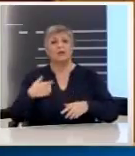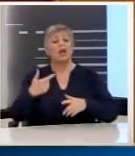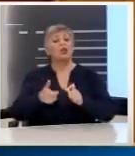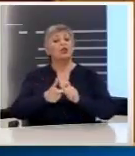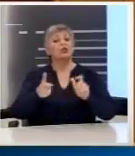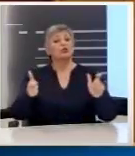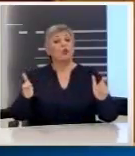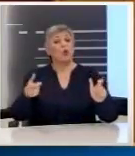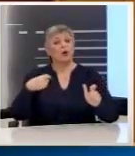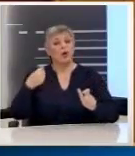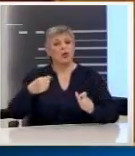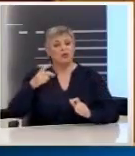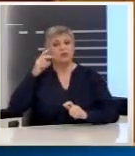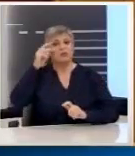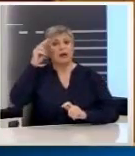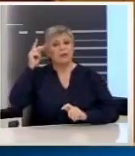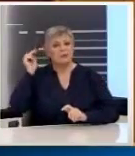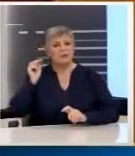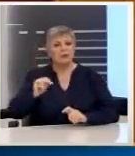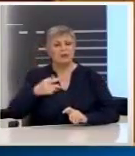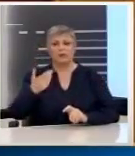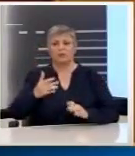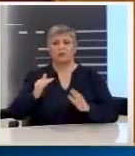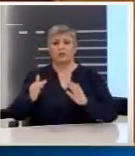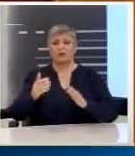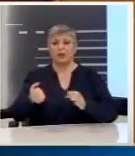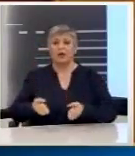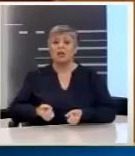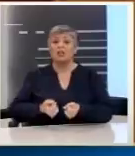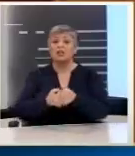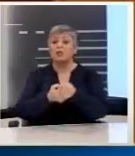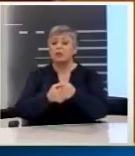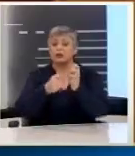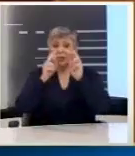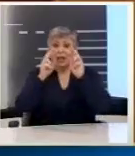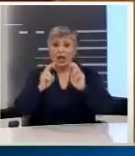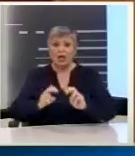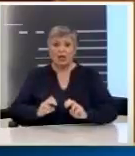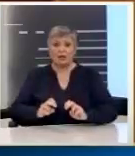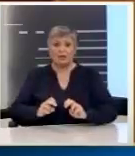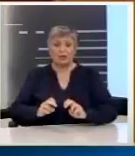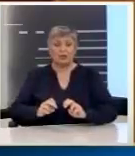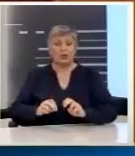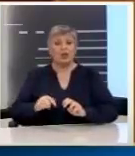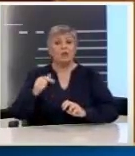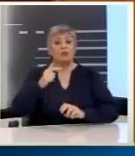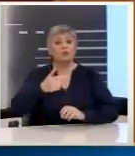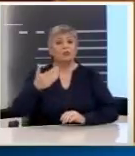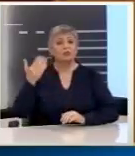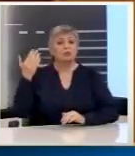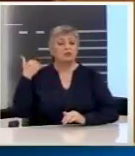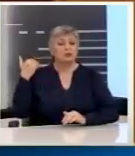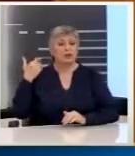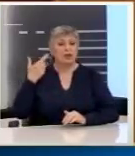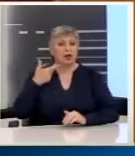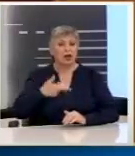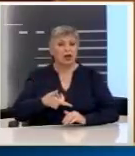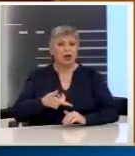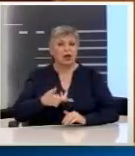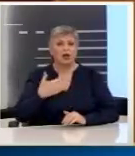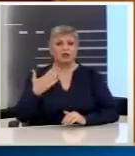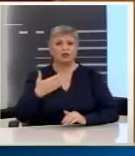και του δημόσιου πανεπιστήμιου. Η χρηματοδότηση της έρευνας που στα χρόνια των παχαίων αγελάδων ήταν